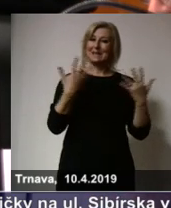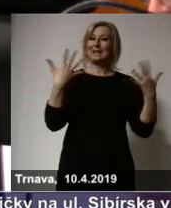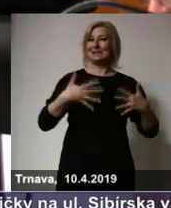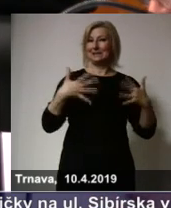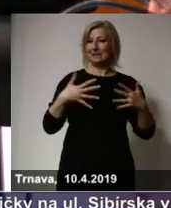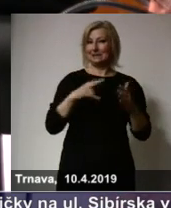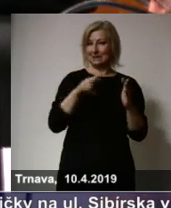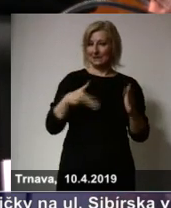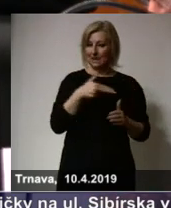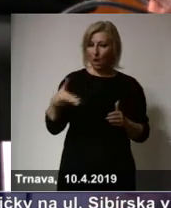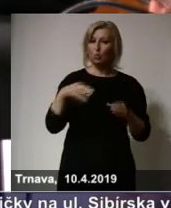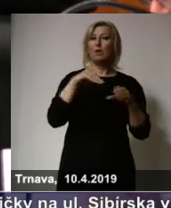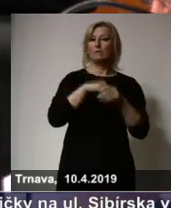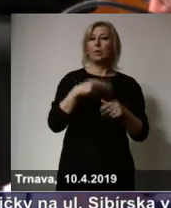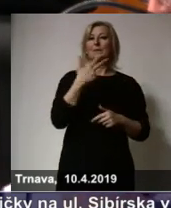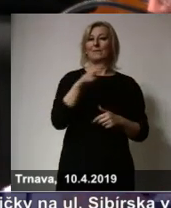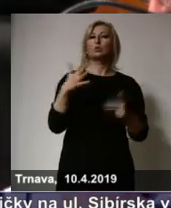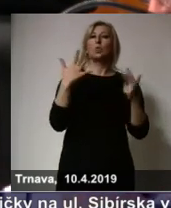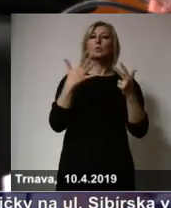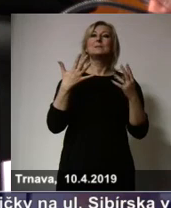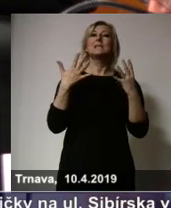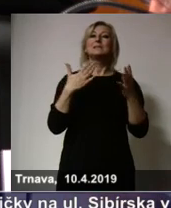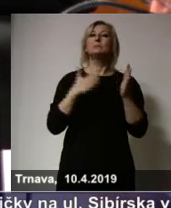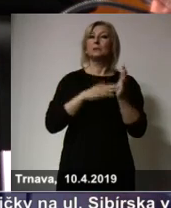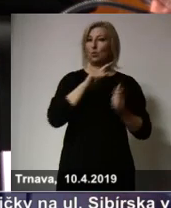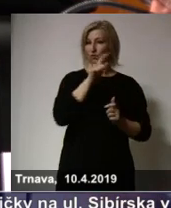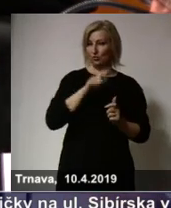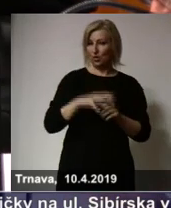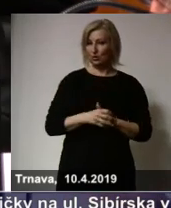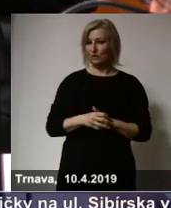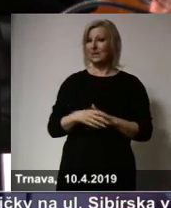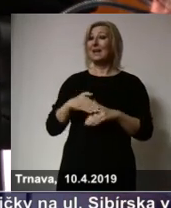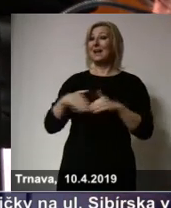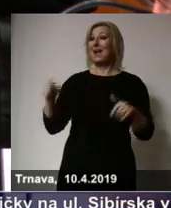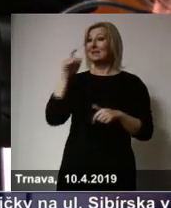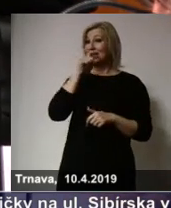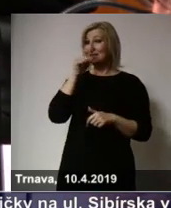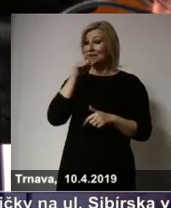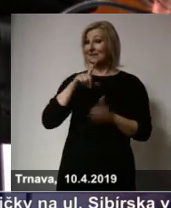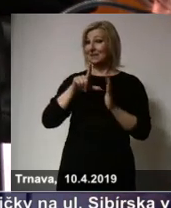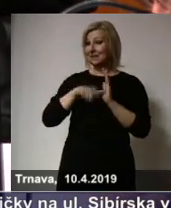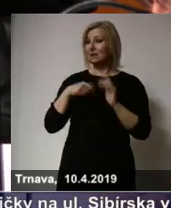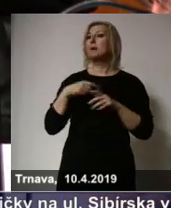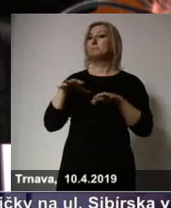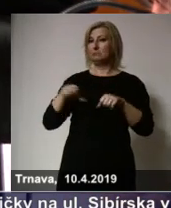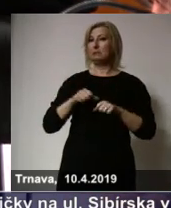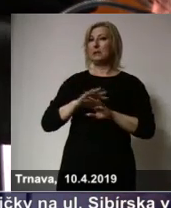10 000 € za 289 m2. Rada Trnavského samosprávneho kraja materiál prijala